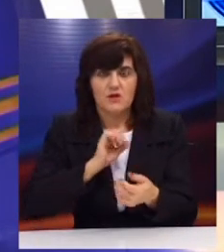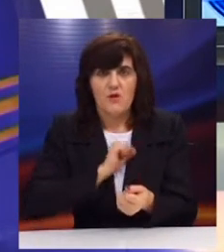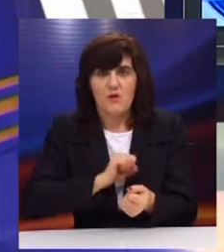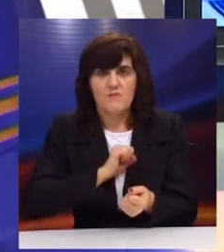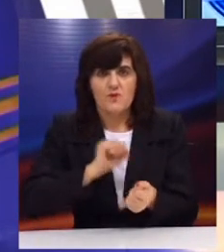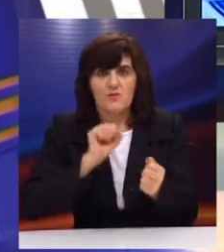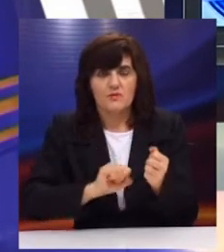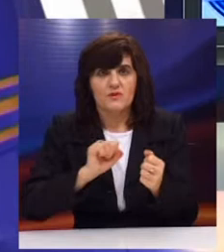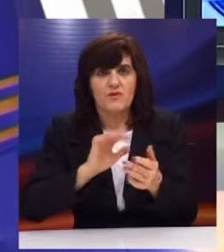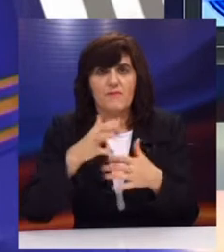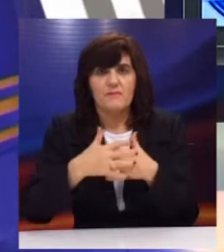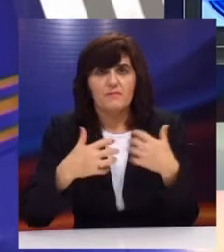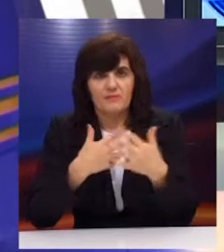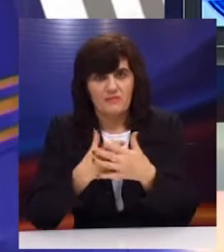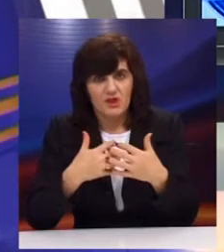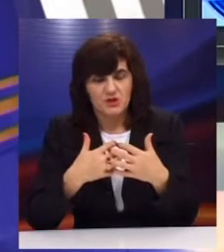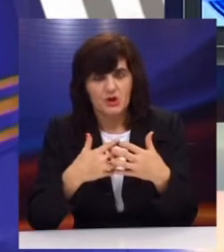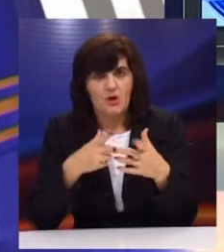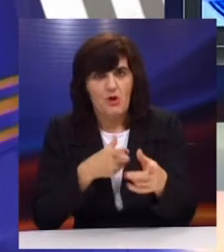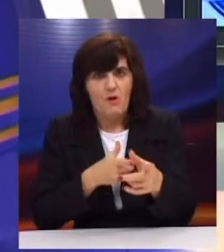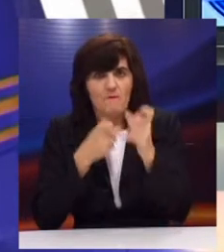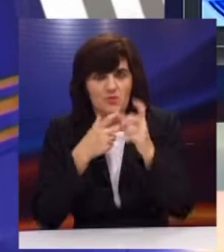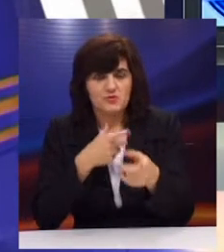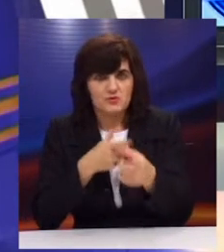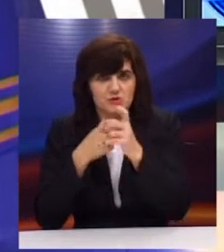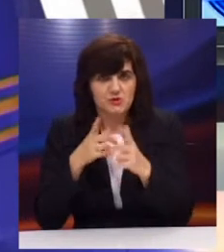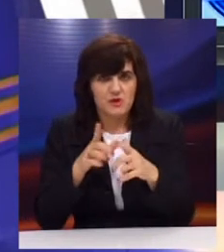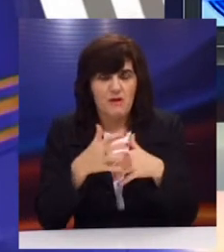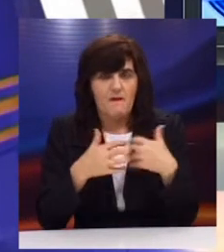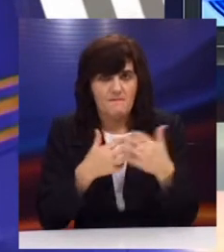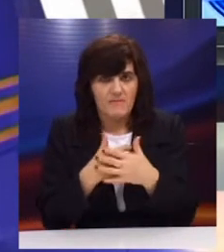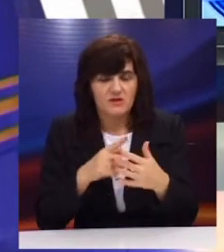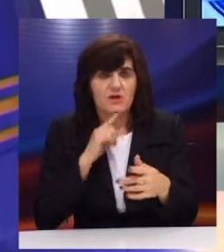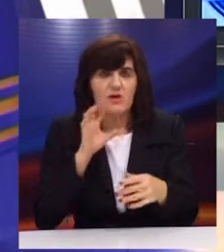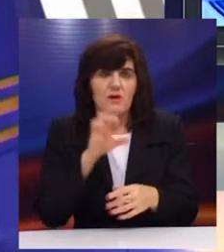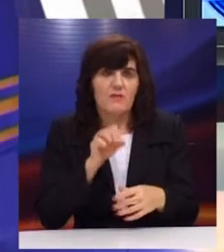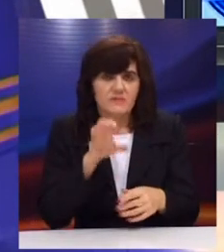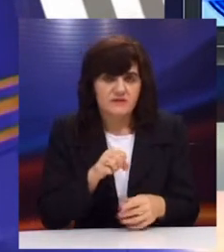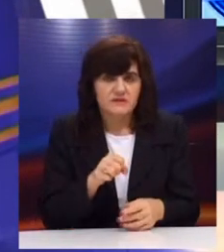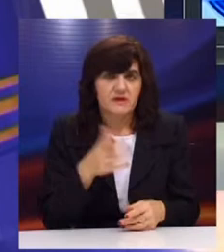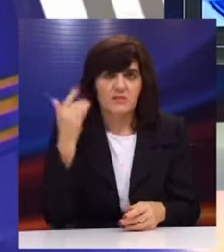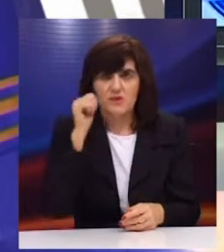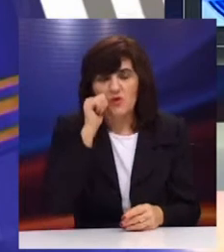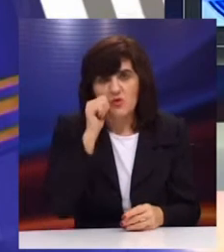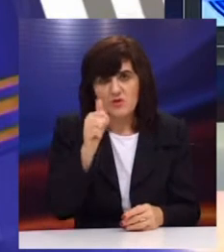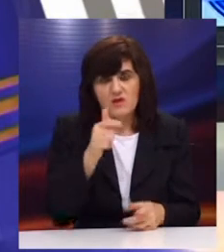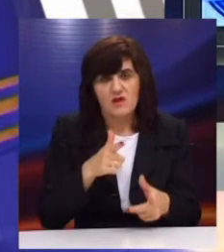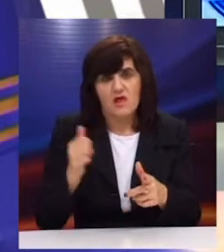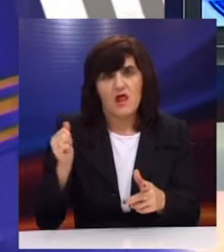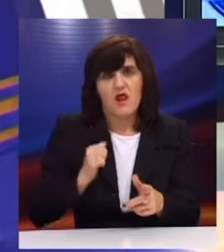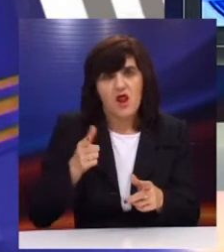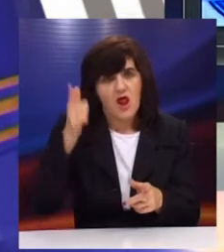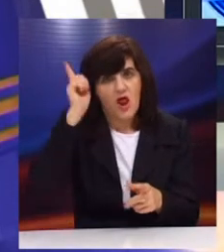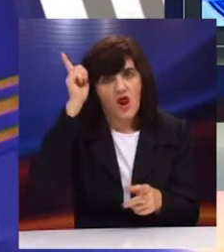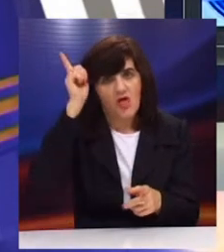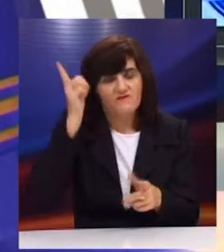mačke, tako što su nepoznata lica iz puške pucala u njih, a u dva slučaja su mučeni psi. Pre nekoliko dana iz lovačke puške ponovo